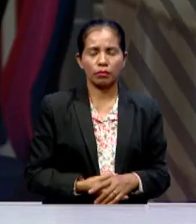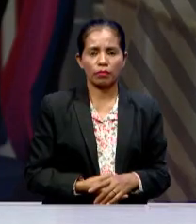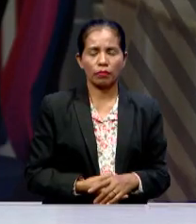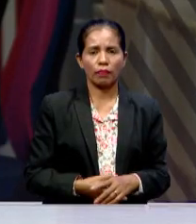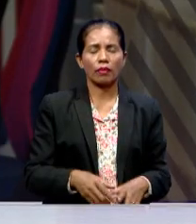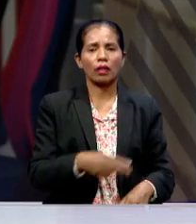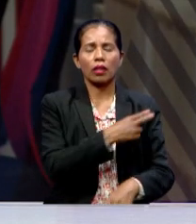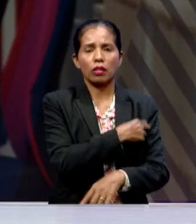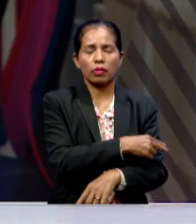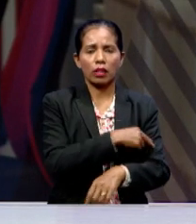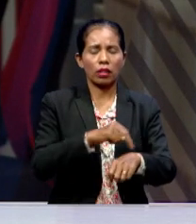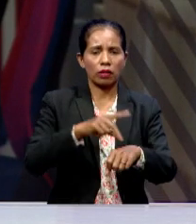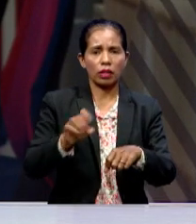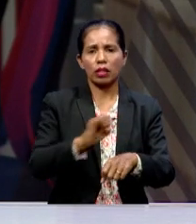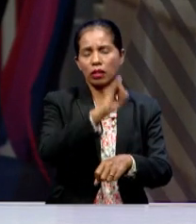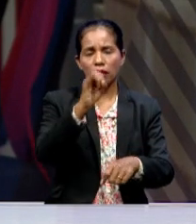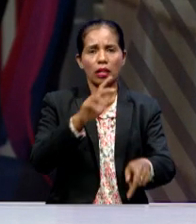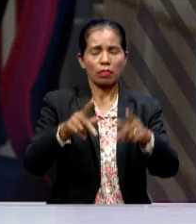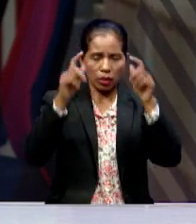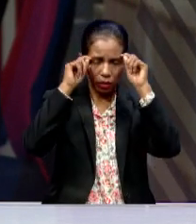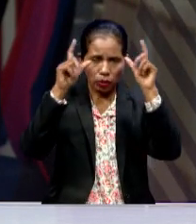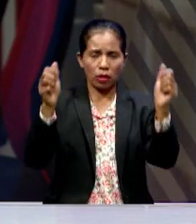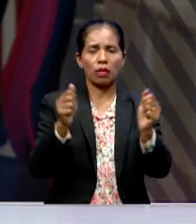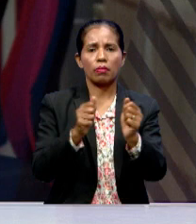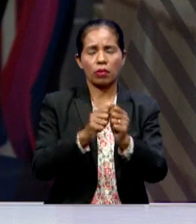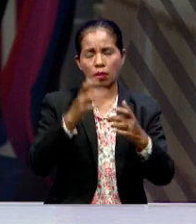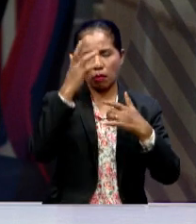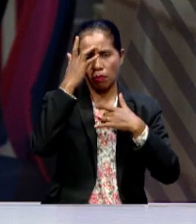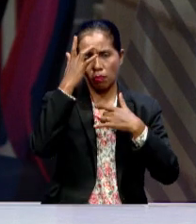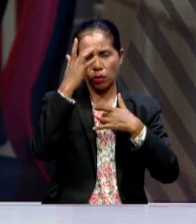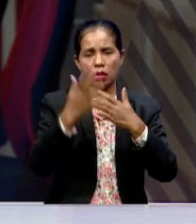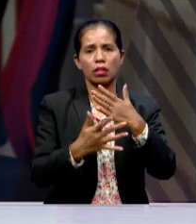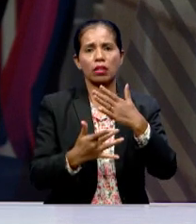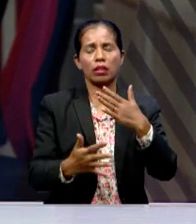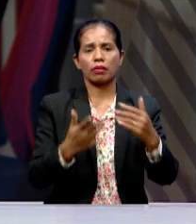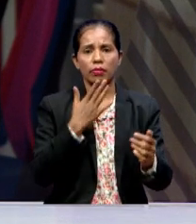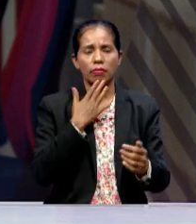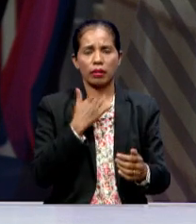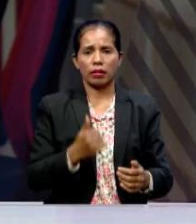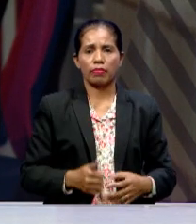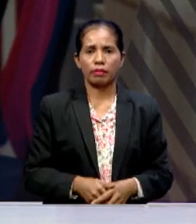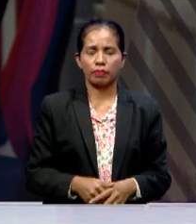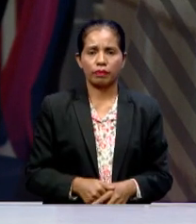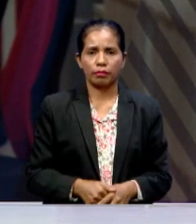Hospital Nacional identifica Timor-Leste region ida resin sofre diabetes.